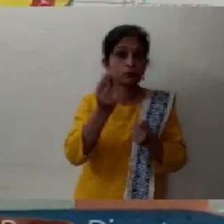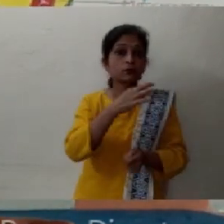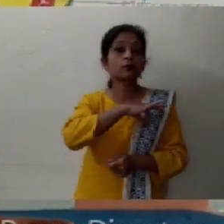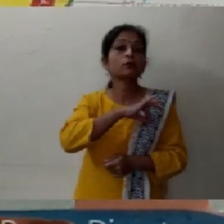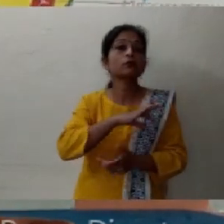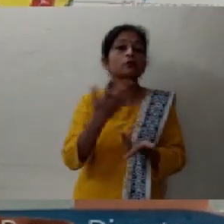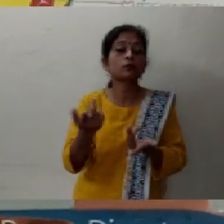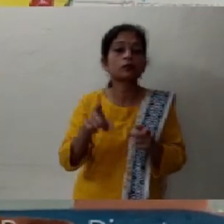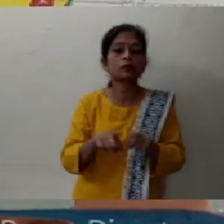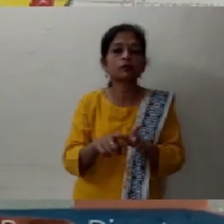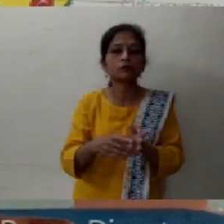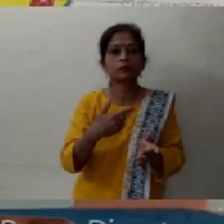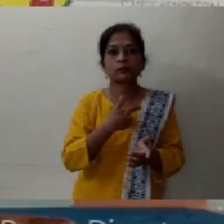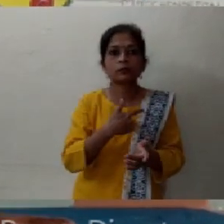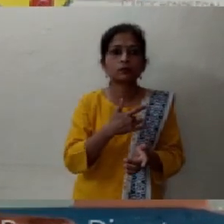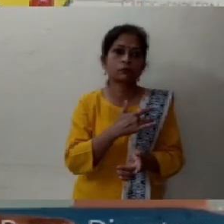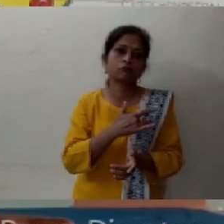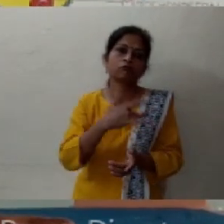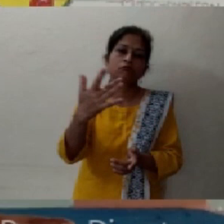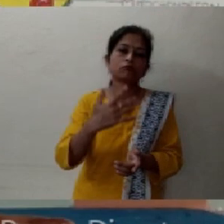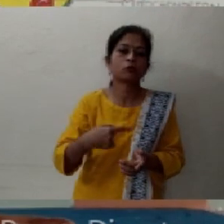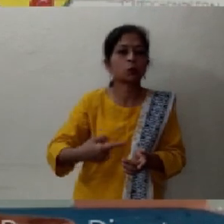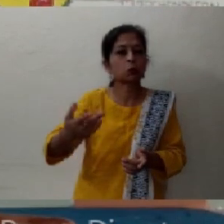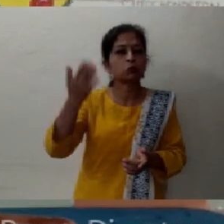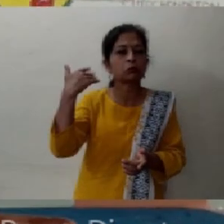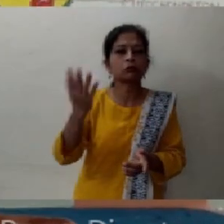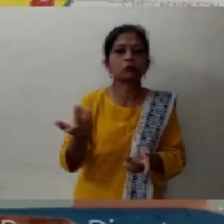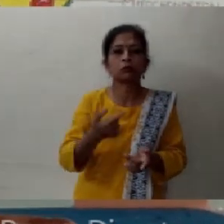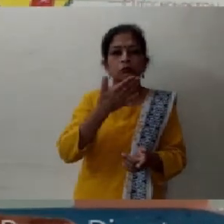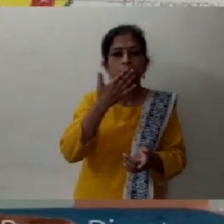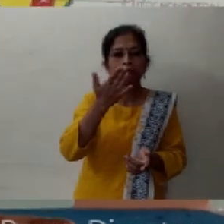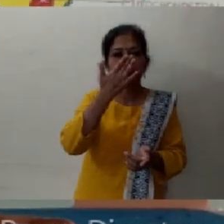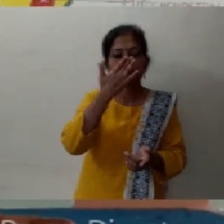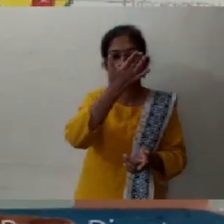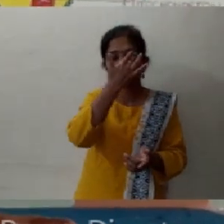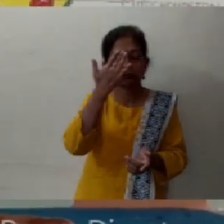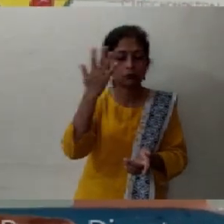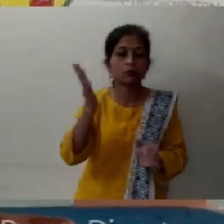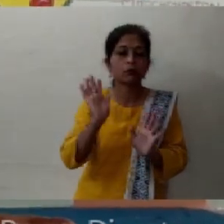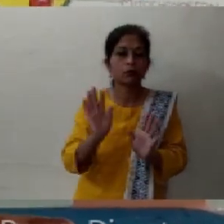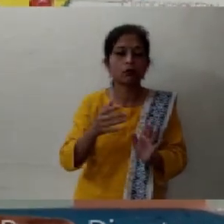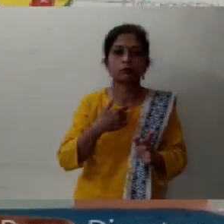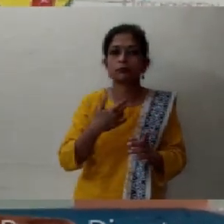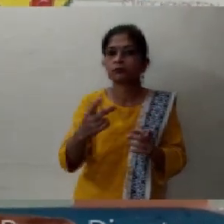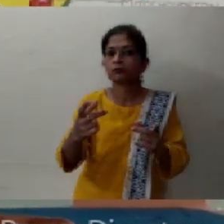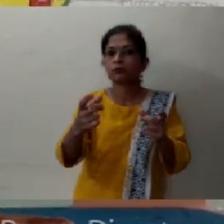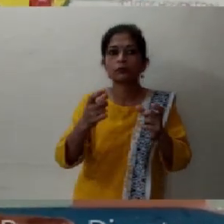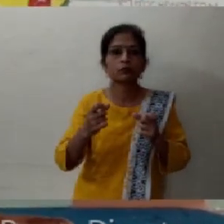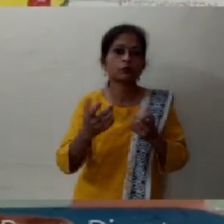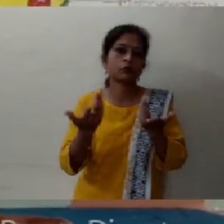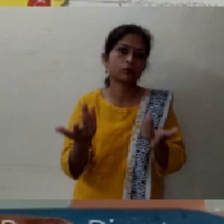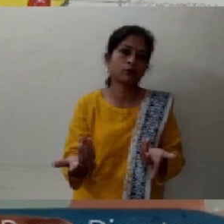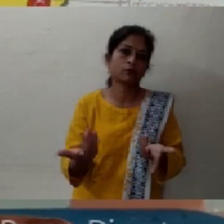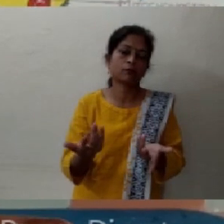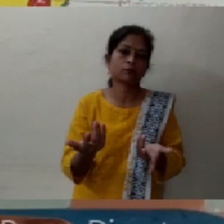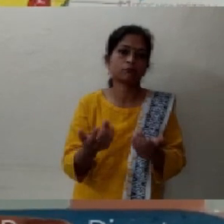है मास्क से वो ये लाभ मिला है कि मेरी मुंह में हाथ जाने की, नाक में हाथ जाने की और आंखों में हाथ जाने की जो वृत्ति